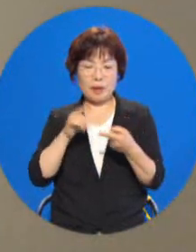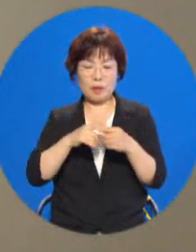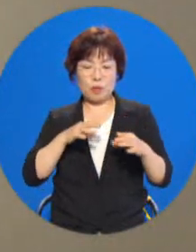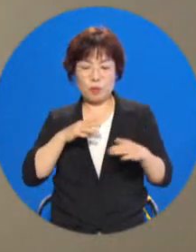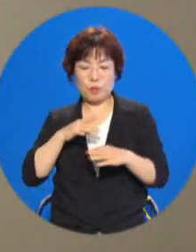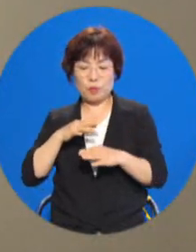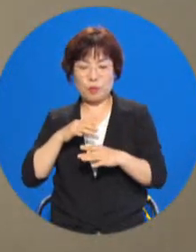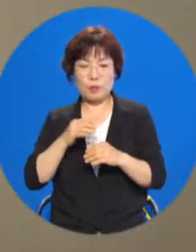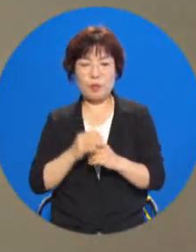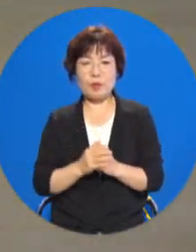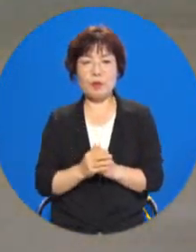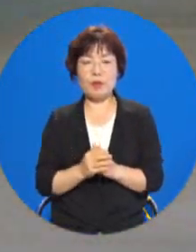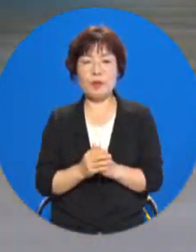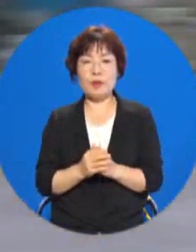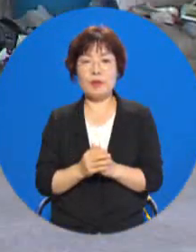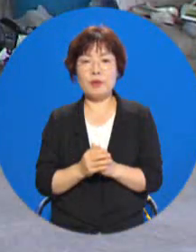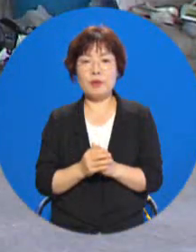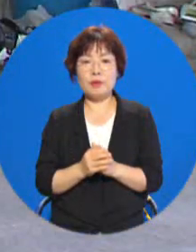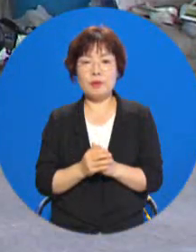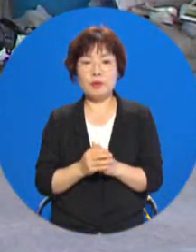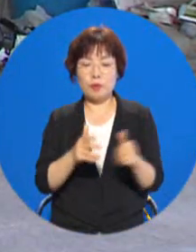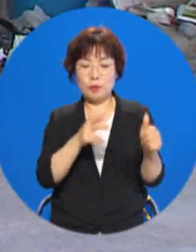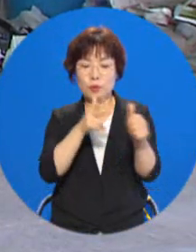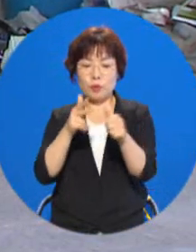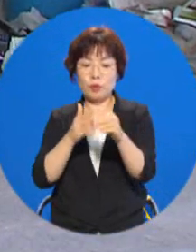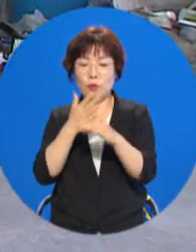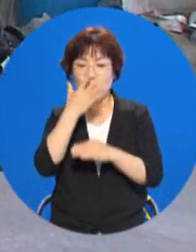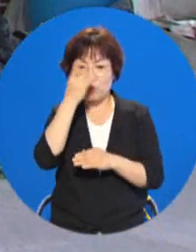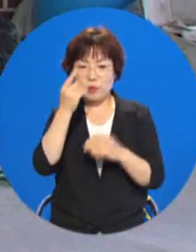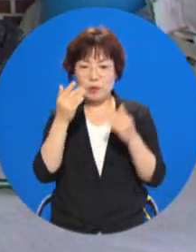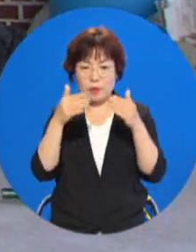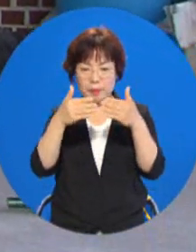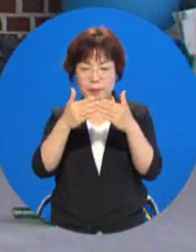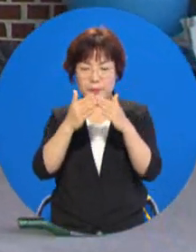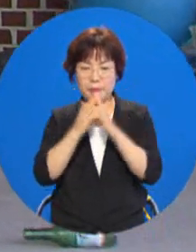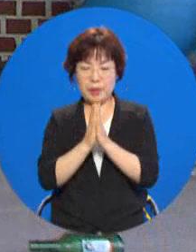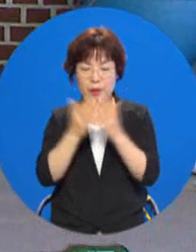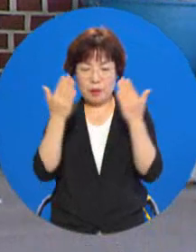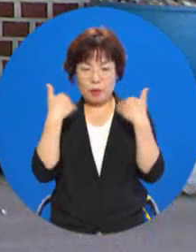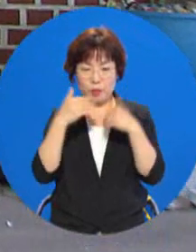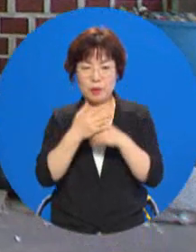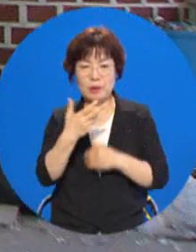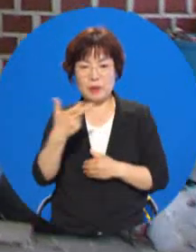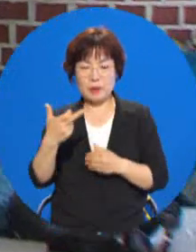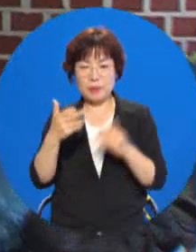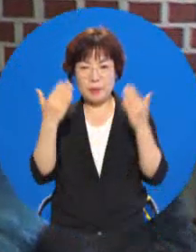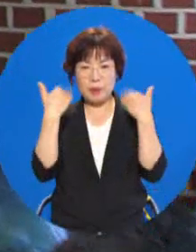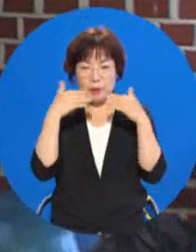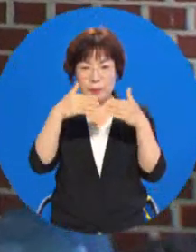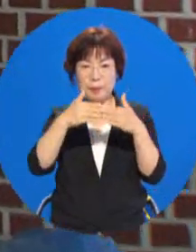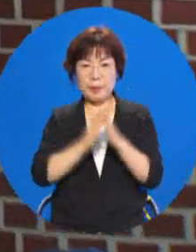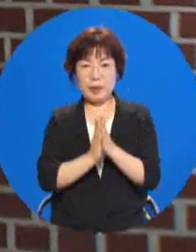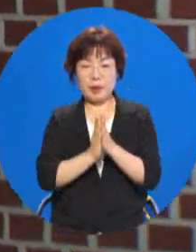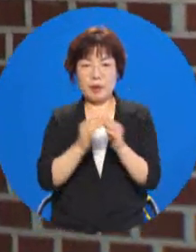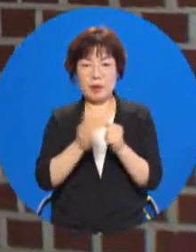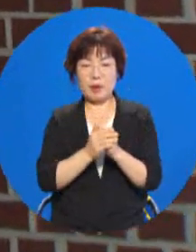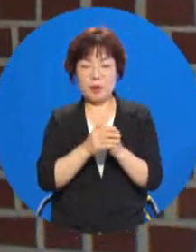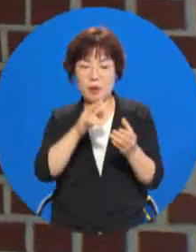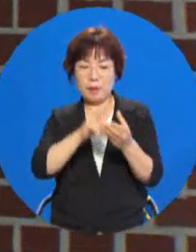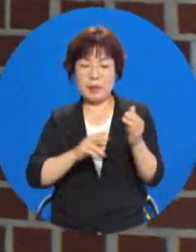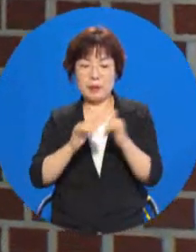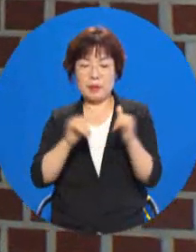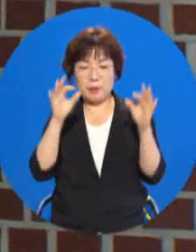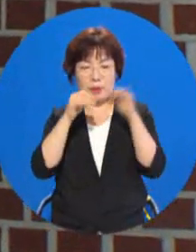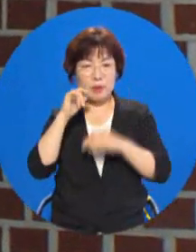공포감도 조성합니다. 방송에 나온 순천의 한 폐교입니다. 지난 2012년 문을 닫은 이후에 마땅한 매매자를